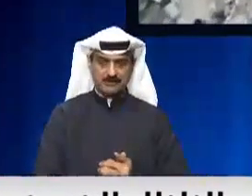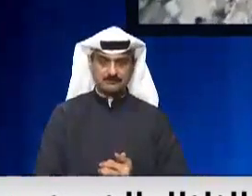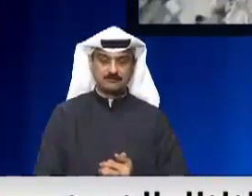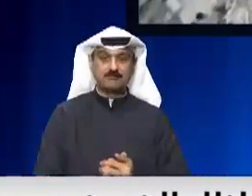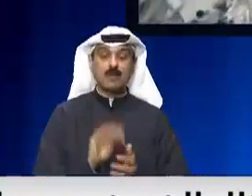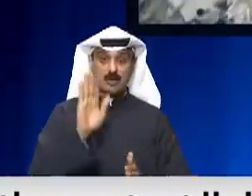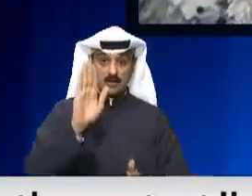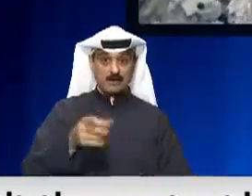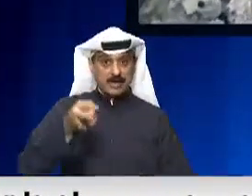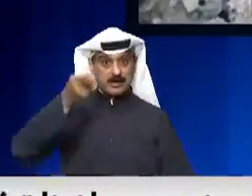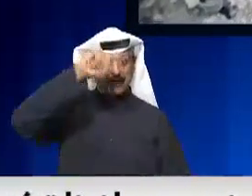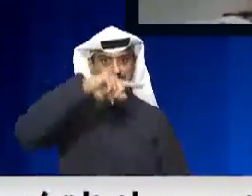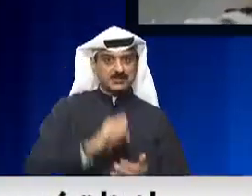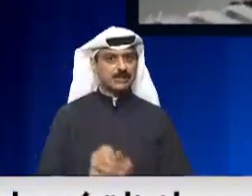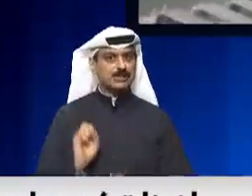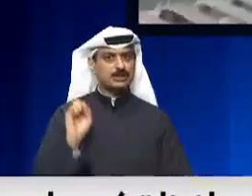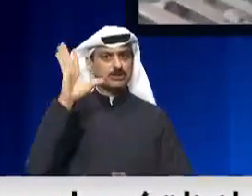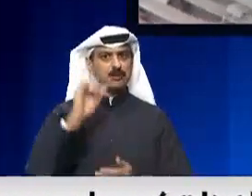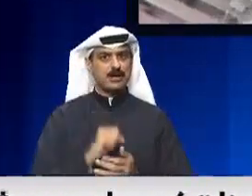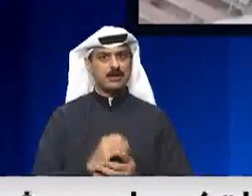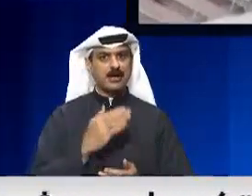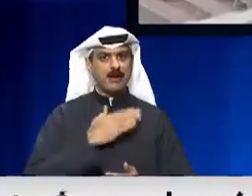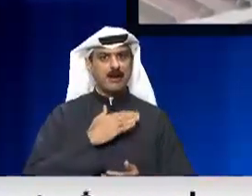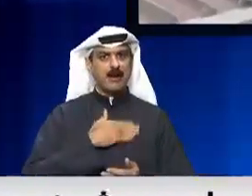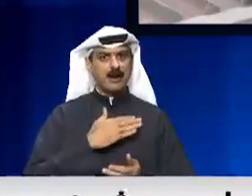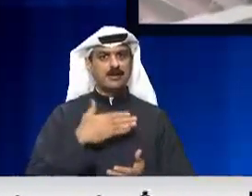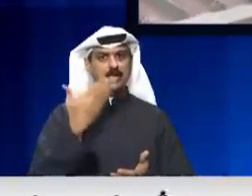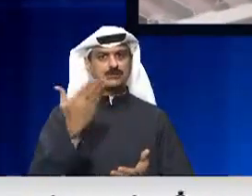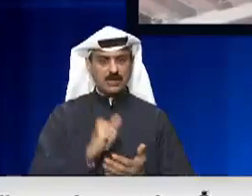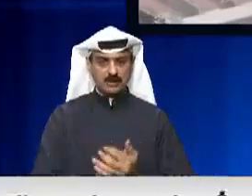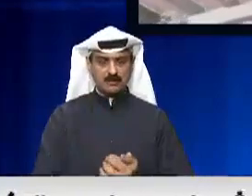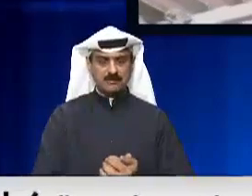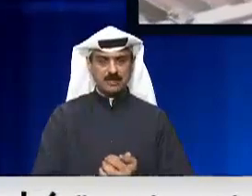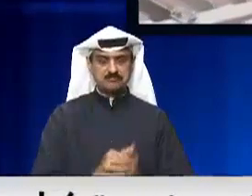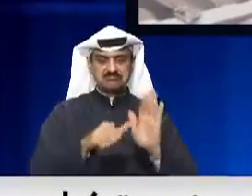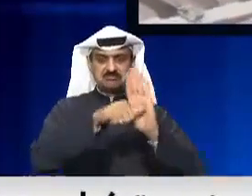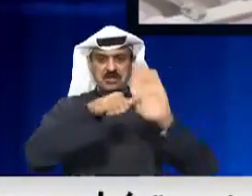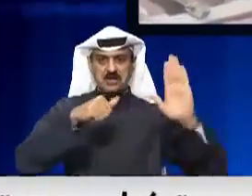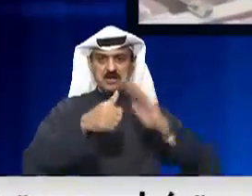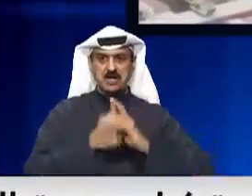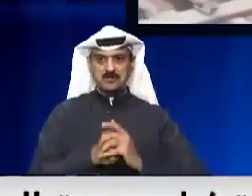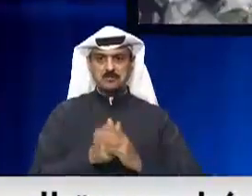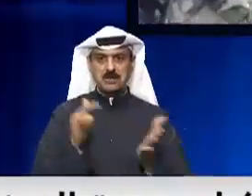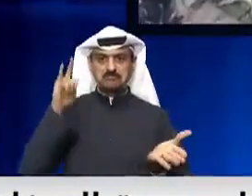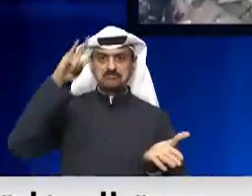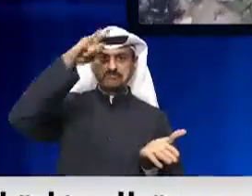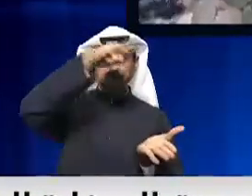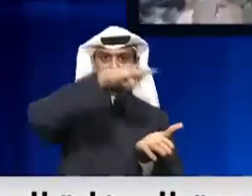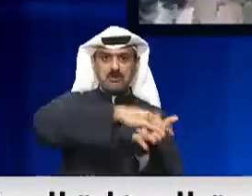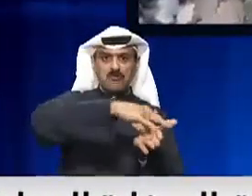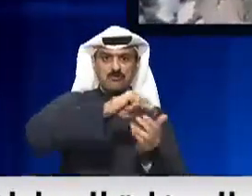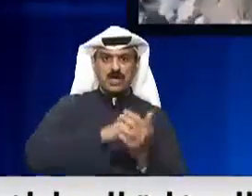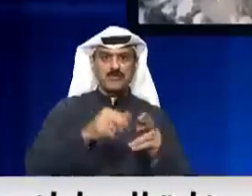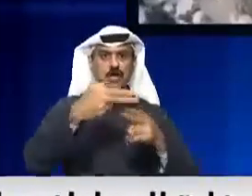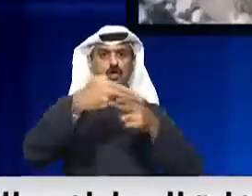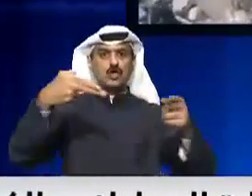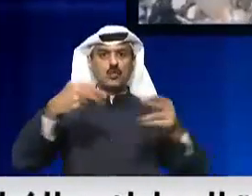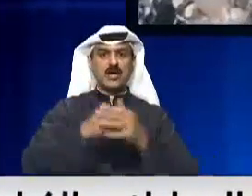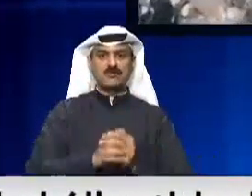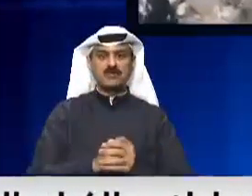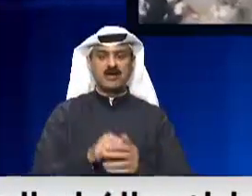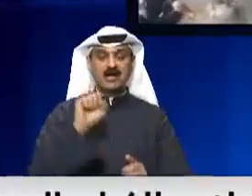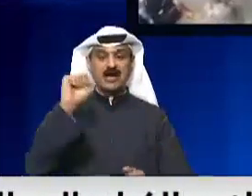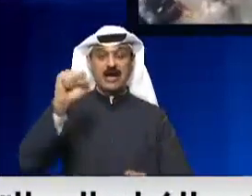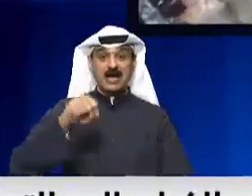فغدا إن شاء الله صباحا سوف تنطلق طائرتين تابعات لسلاح